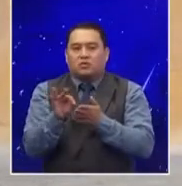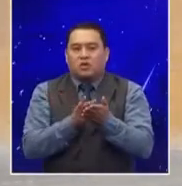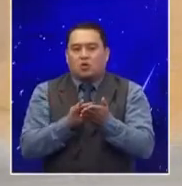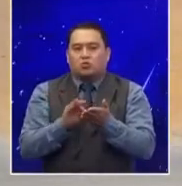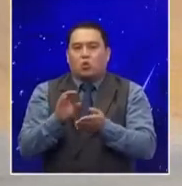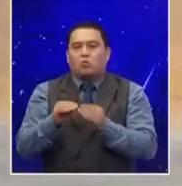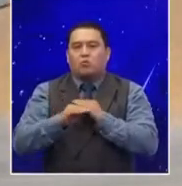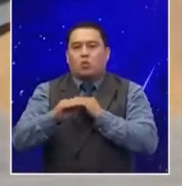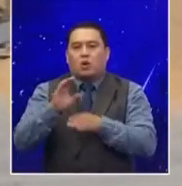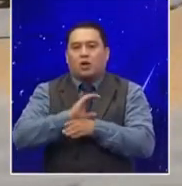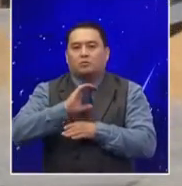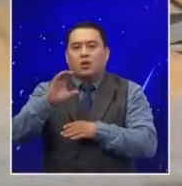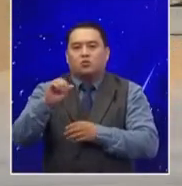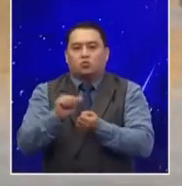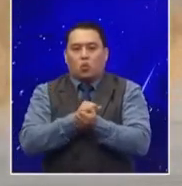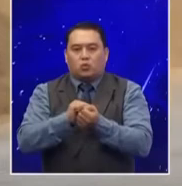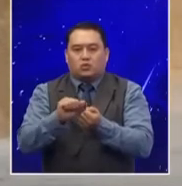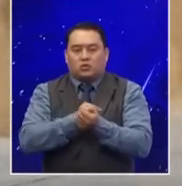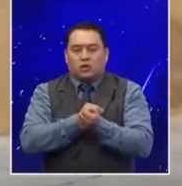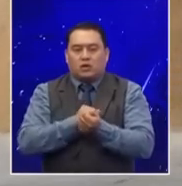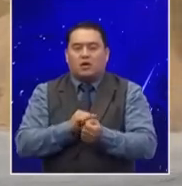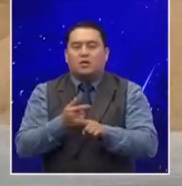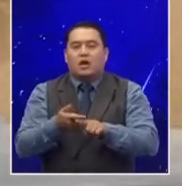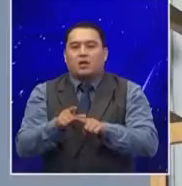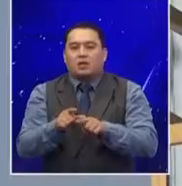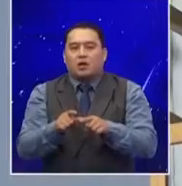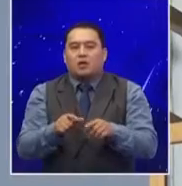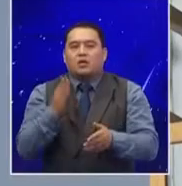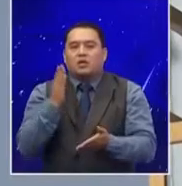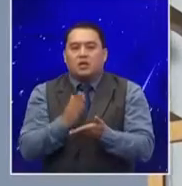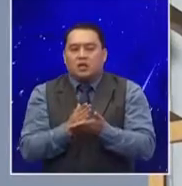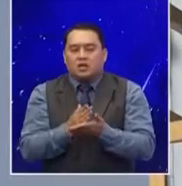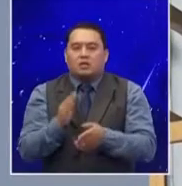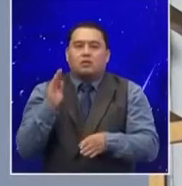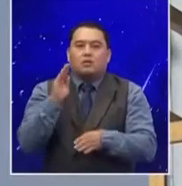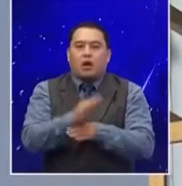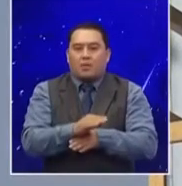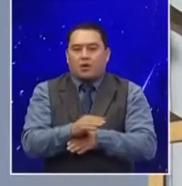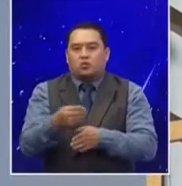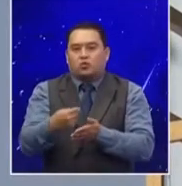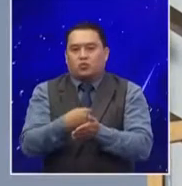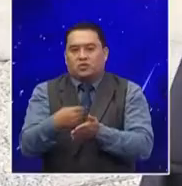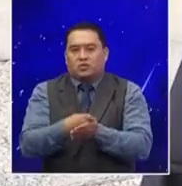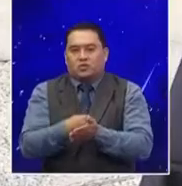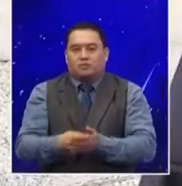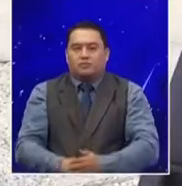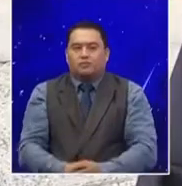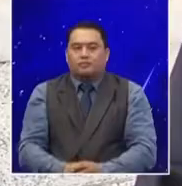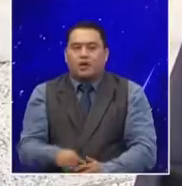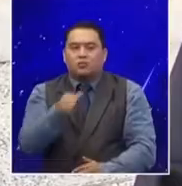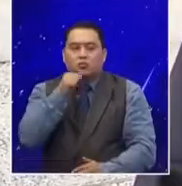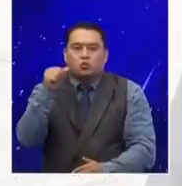поля отправляют зерна на сушильный комплекс. Для этих крестьян предусмотрены дополнительные субсидии. Прошлого